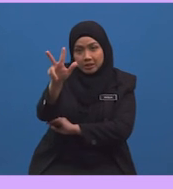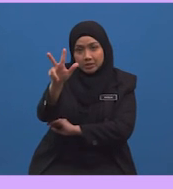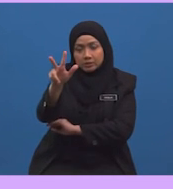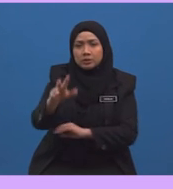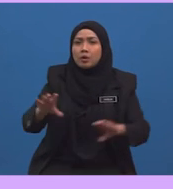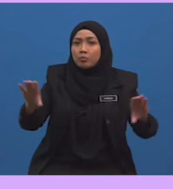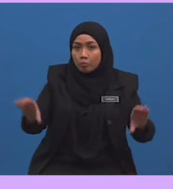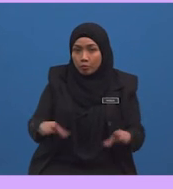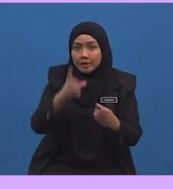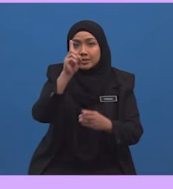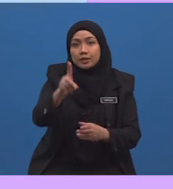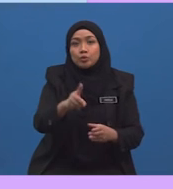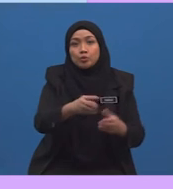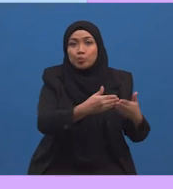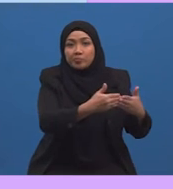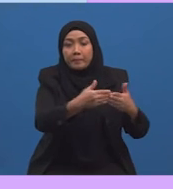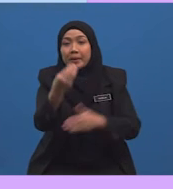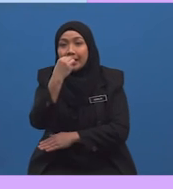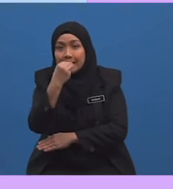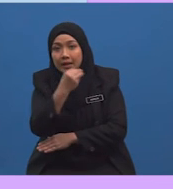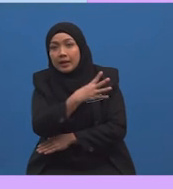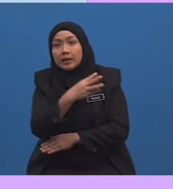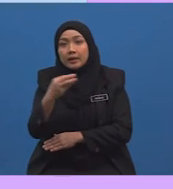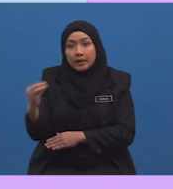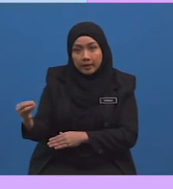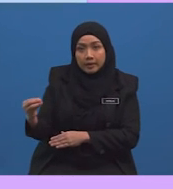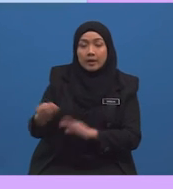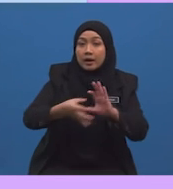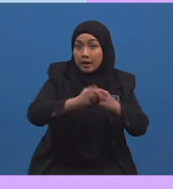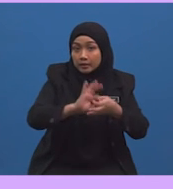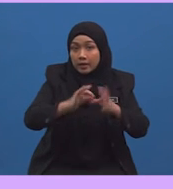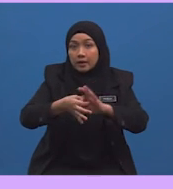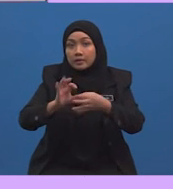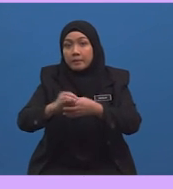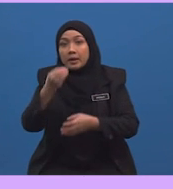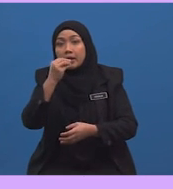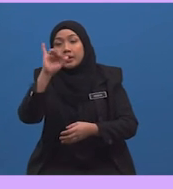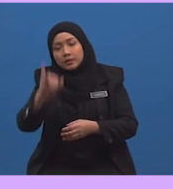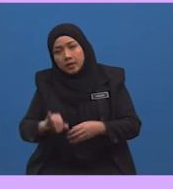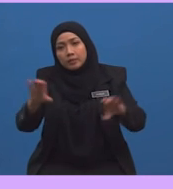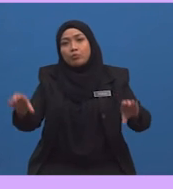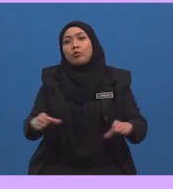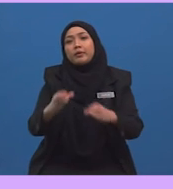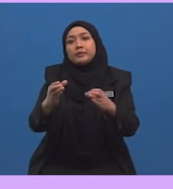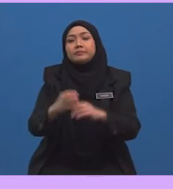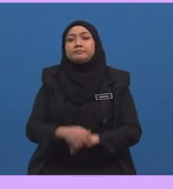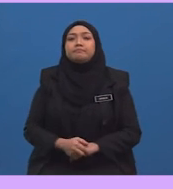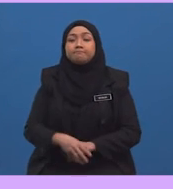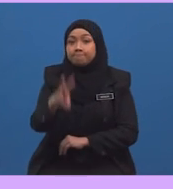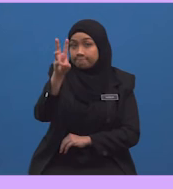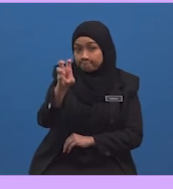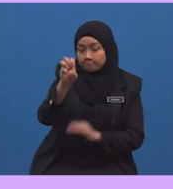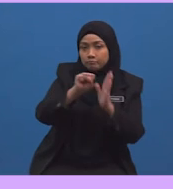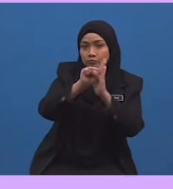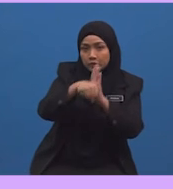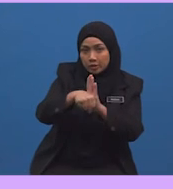Bina satu siatan makanan berdasarkan rantai makanan yang dibina. Sekali lagi, murid diberi masa 60